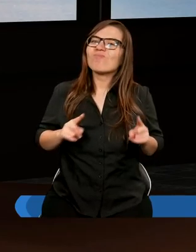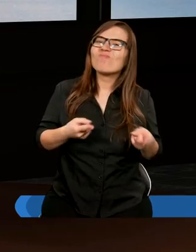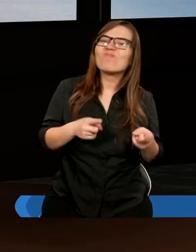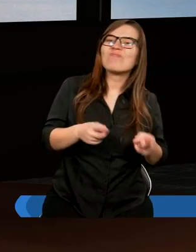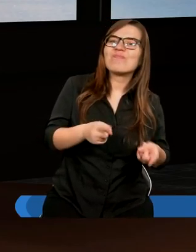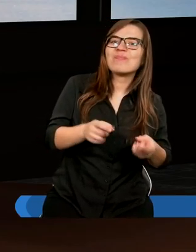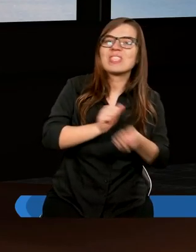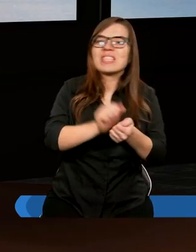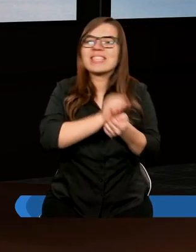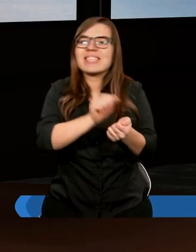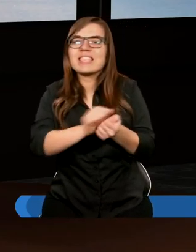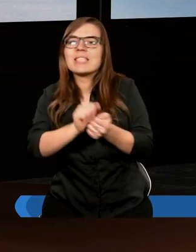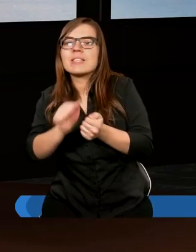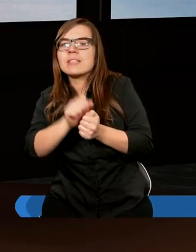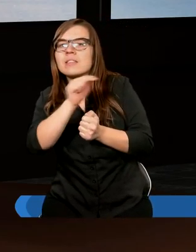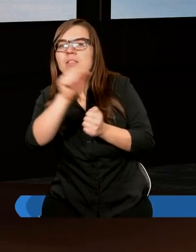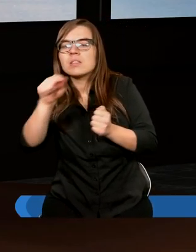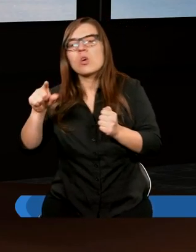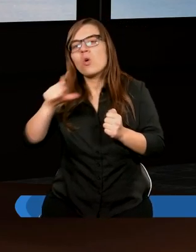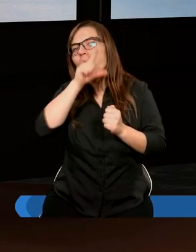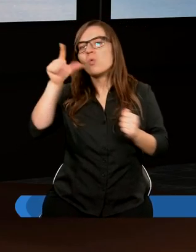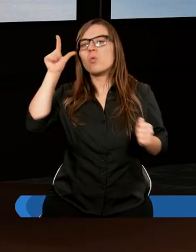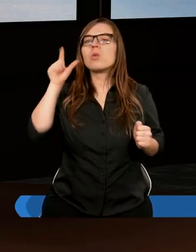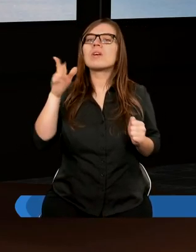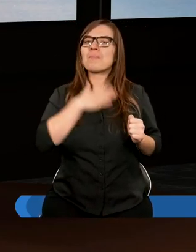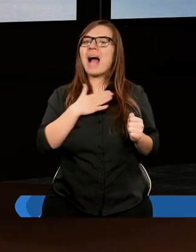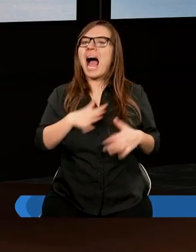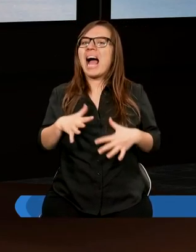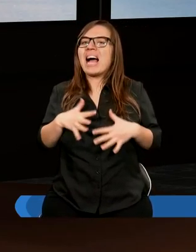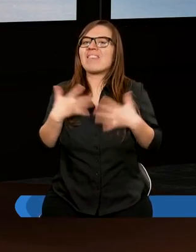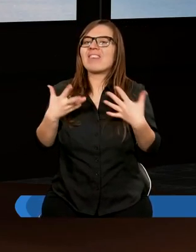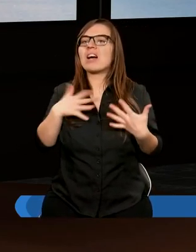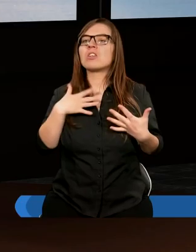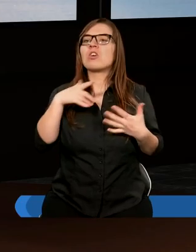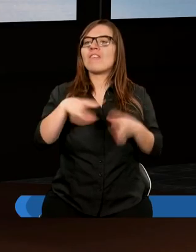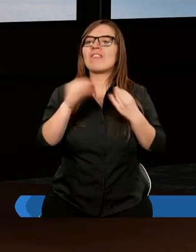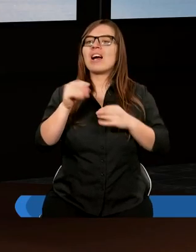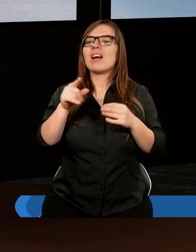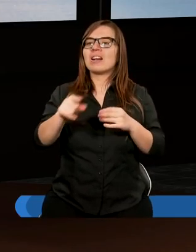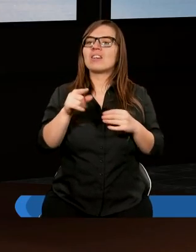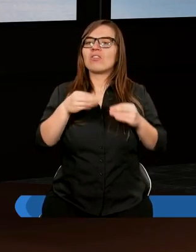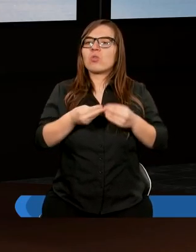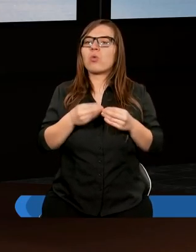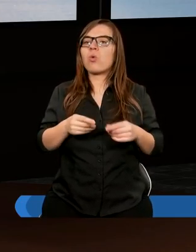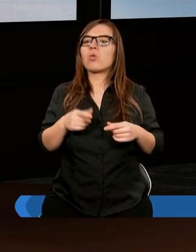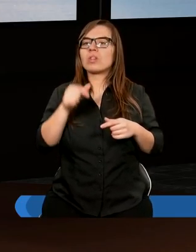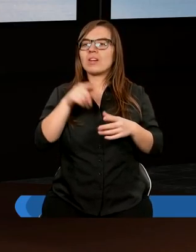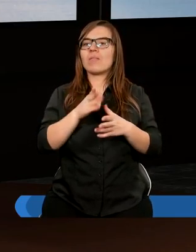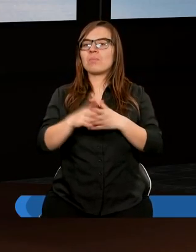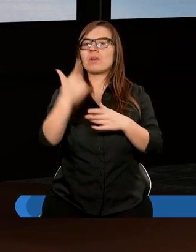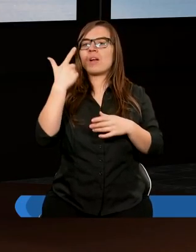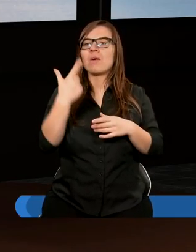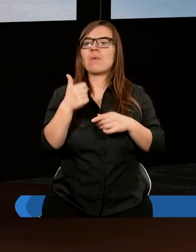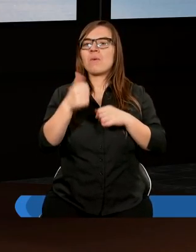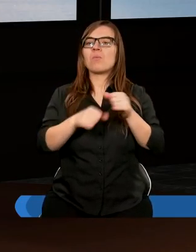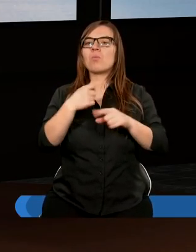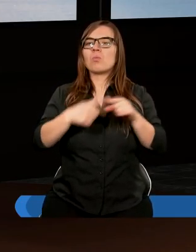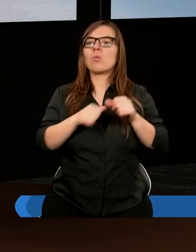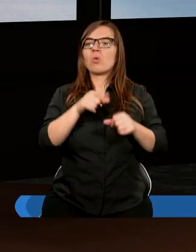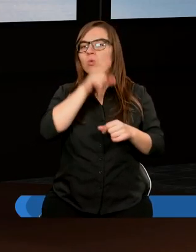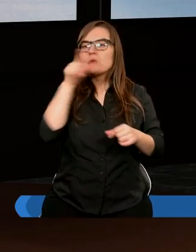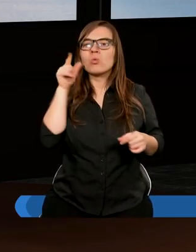opanowuje tym ludzi, bo mam wrażenie, że po wielkim szczęściu w grudniu, jest pół roku, albo dłużej wielkiego nieszczęścia,